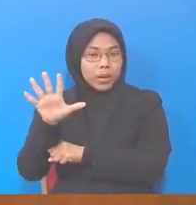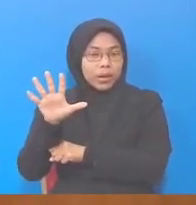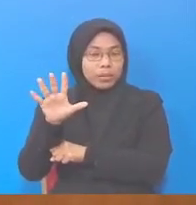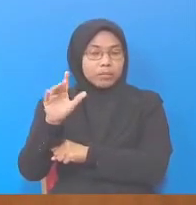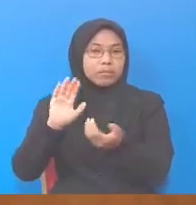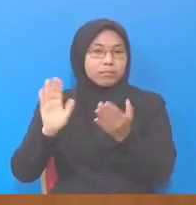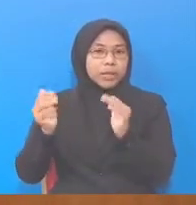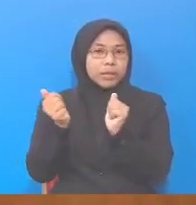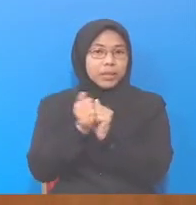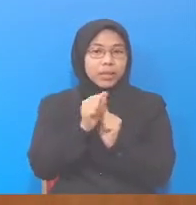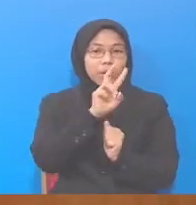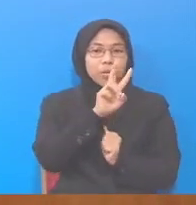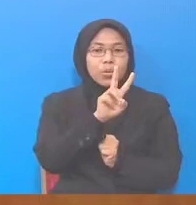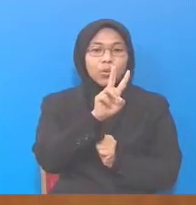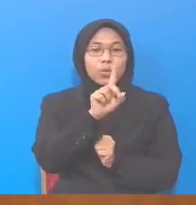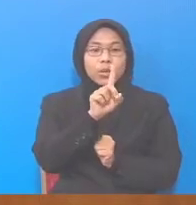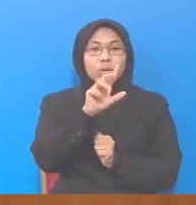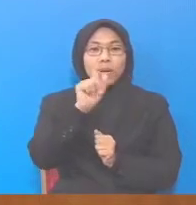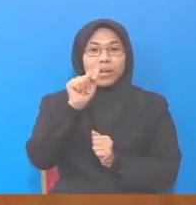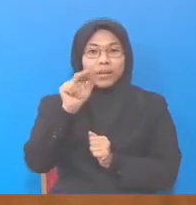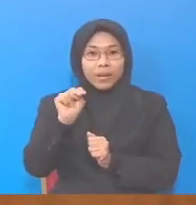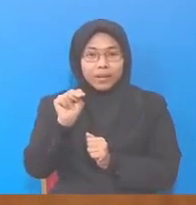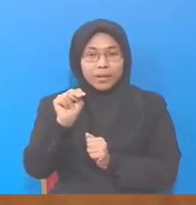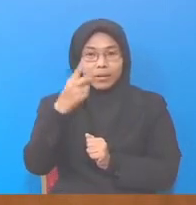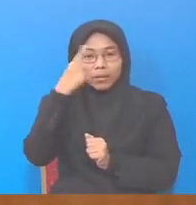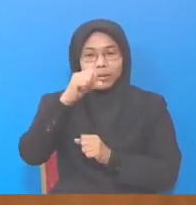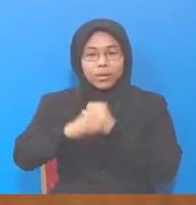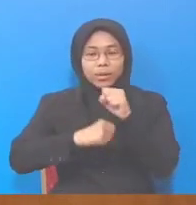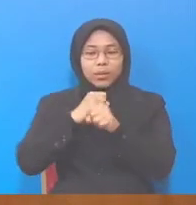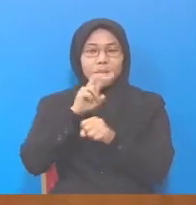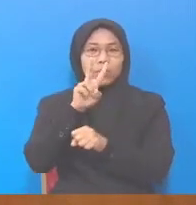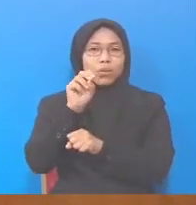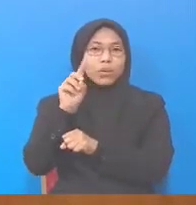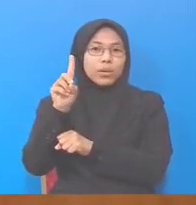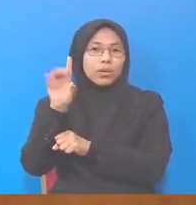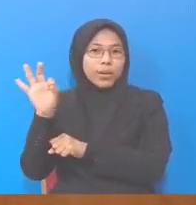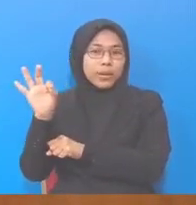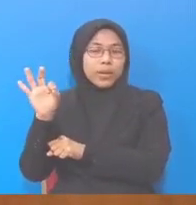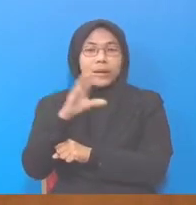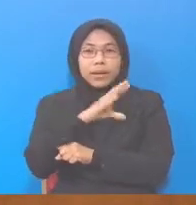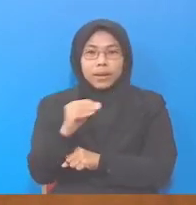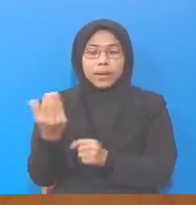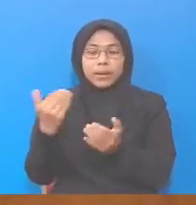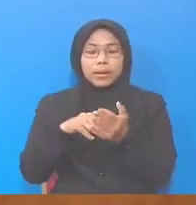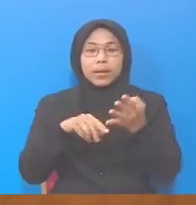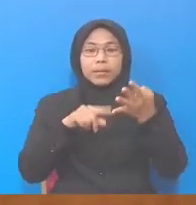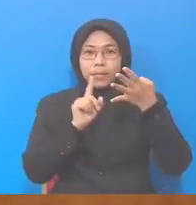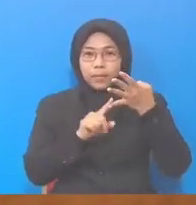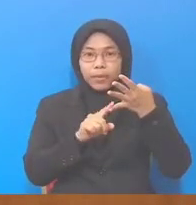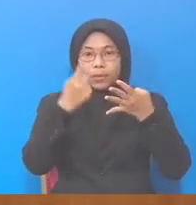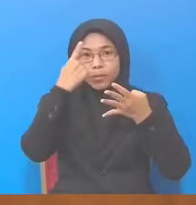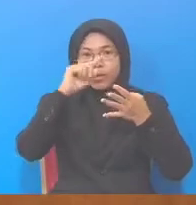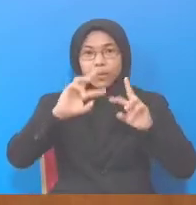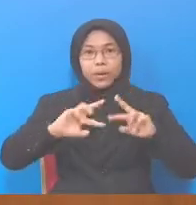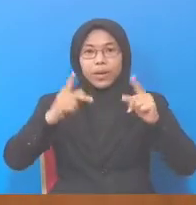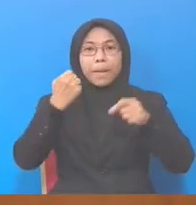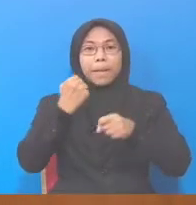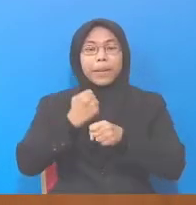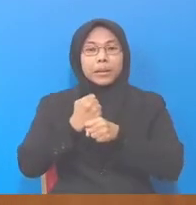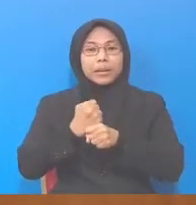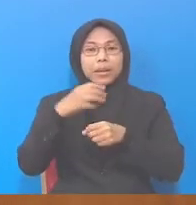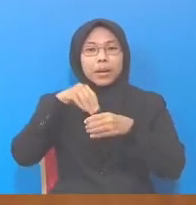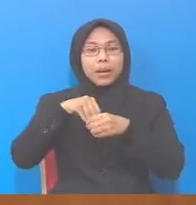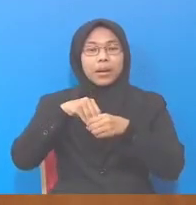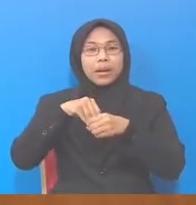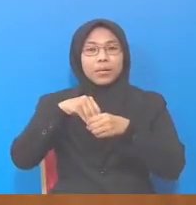berbanding 21 tahun matrix pada tahun 2019 dan yang keempat peningkatan pekerja